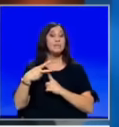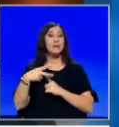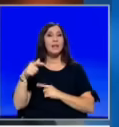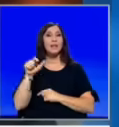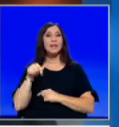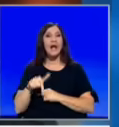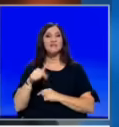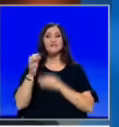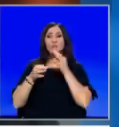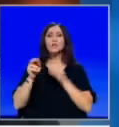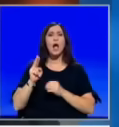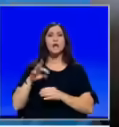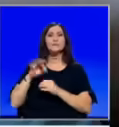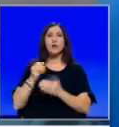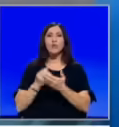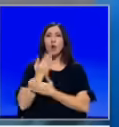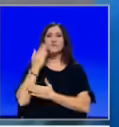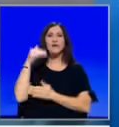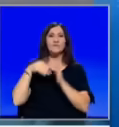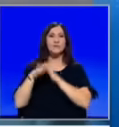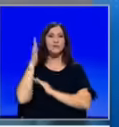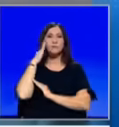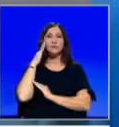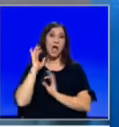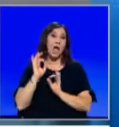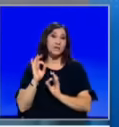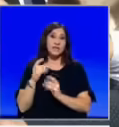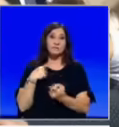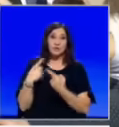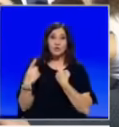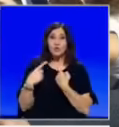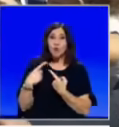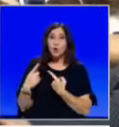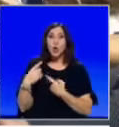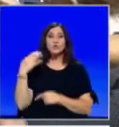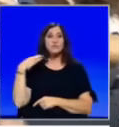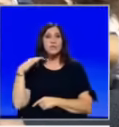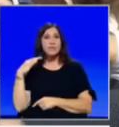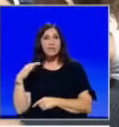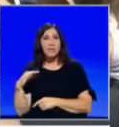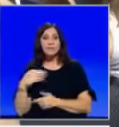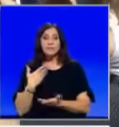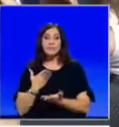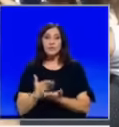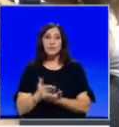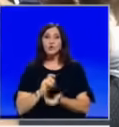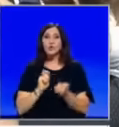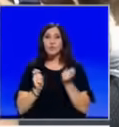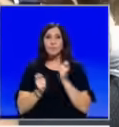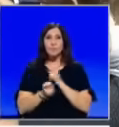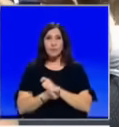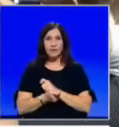Главчев обясни как е избрал новия вътрешен министър. Естествено, че в диалог с президента са предложените промени.